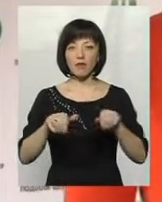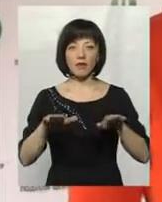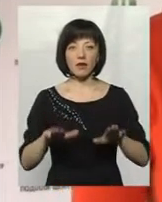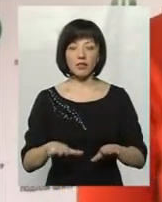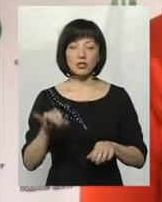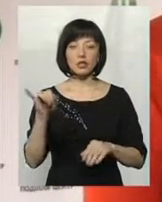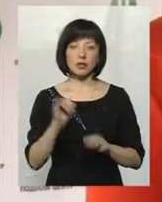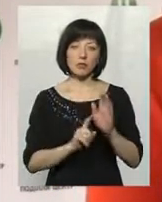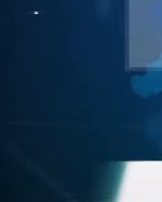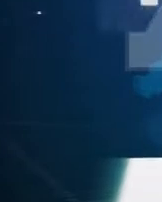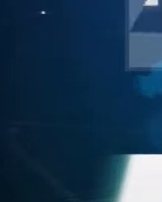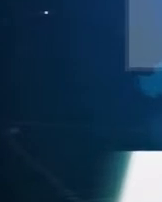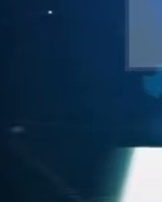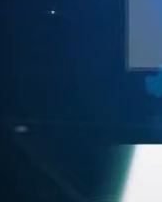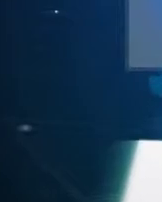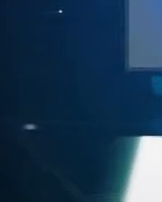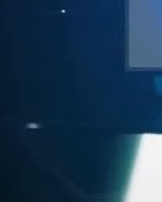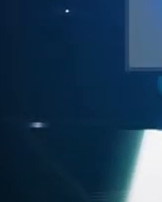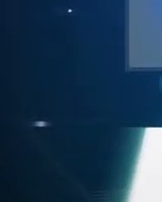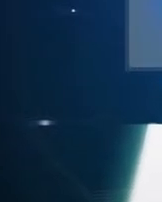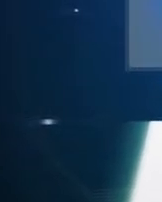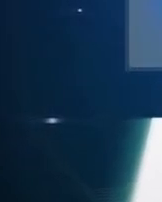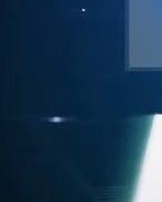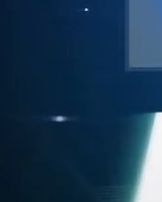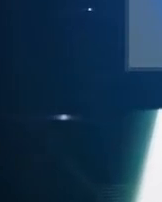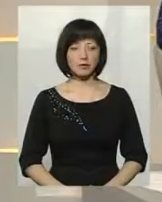проблеми і братися до роботи.